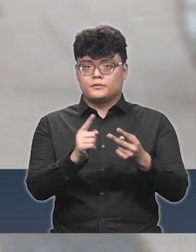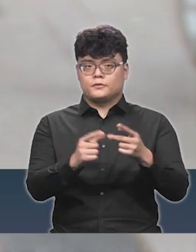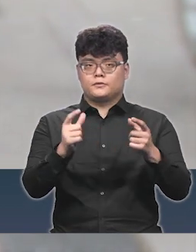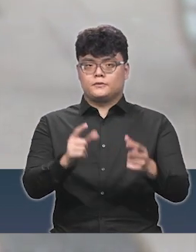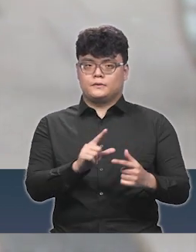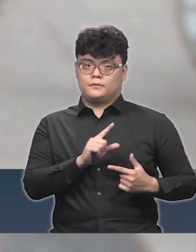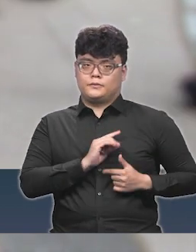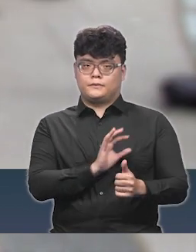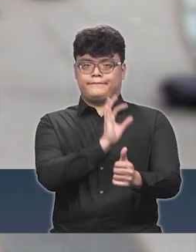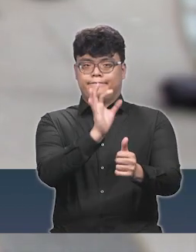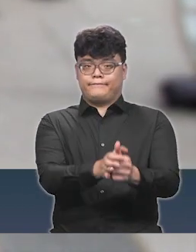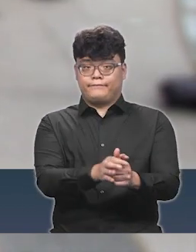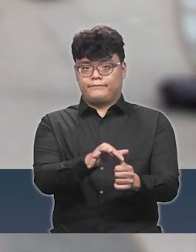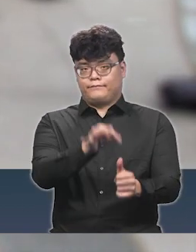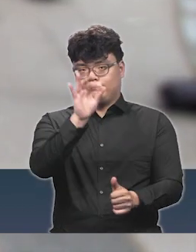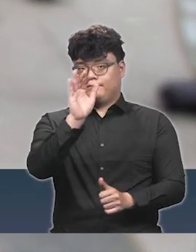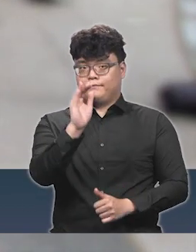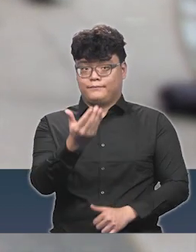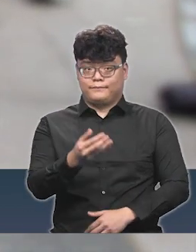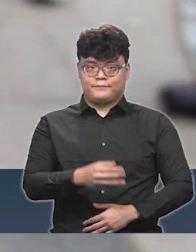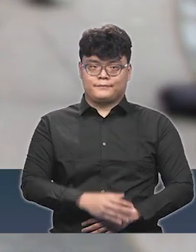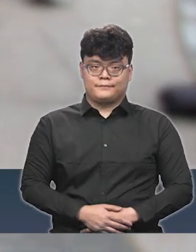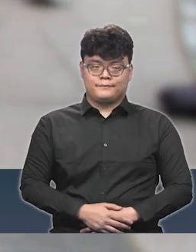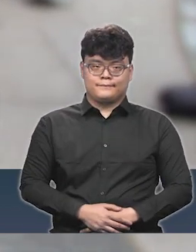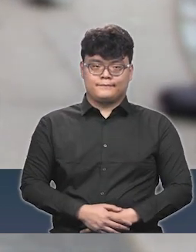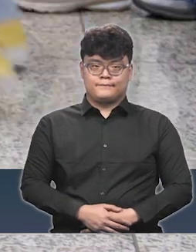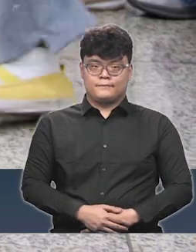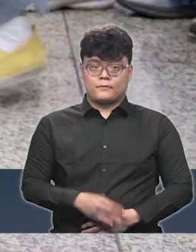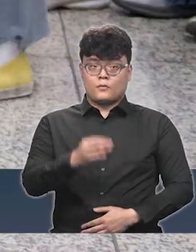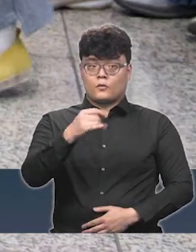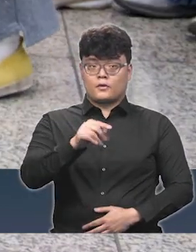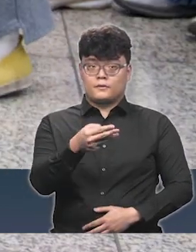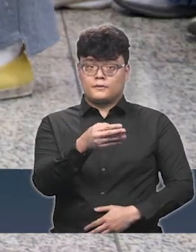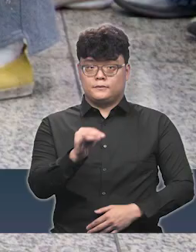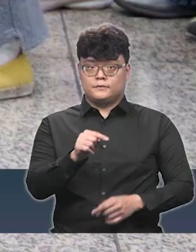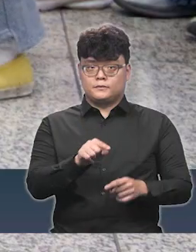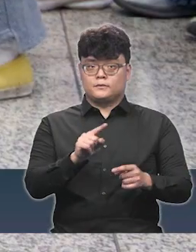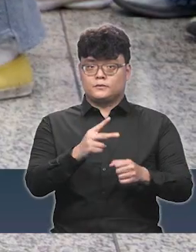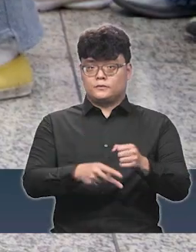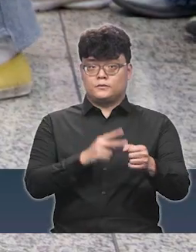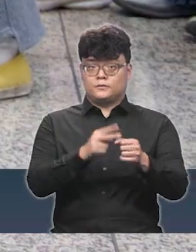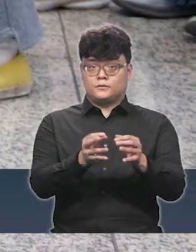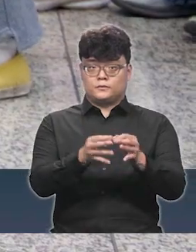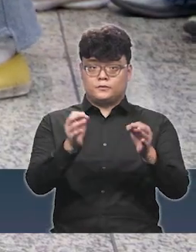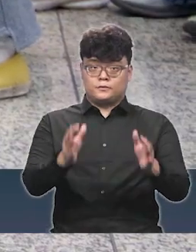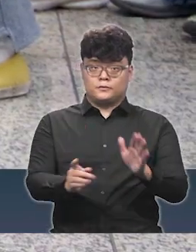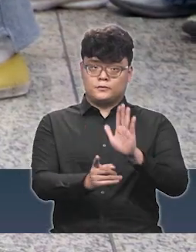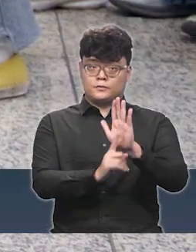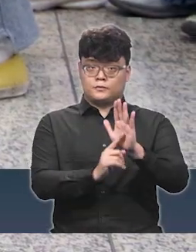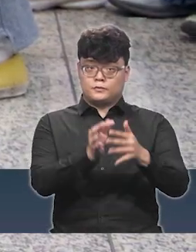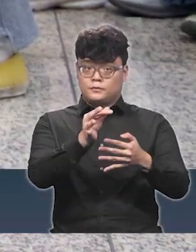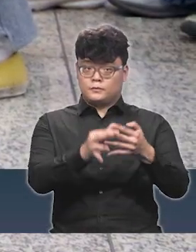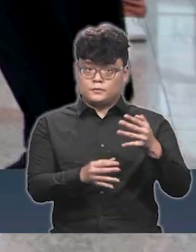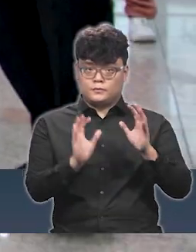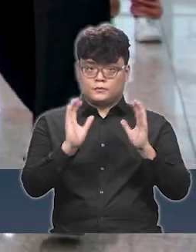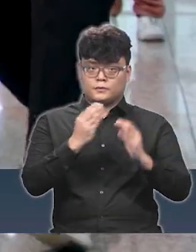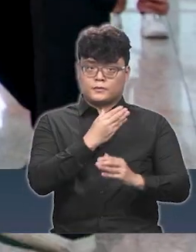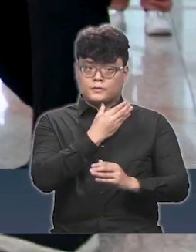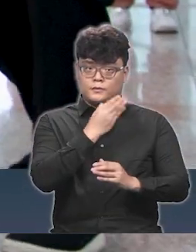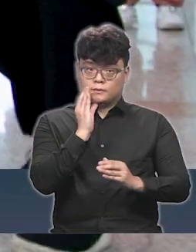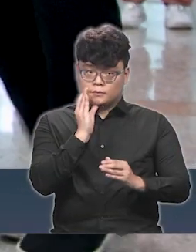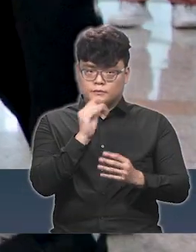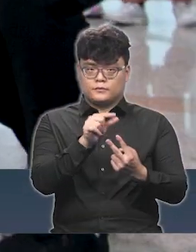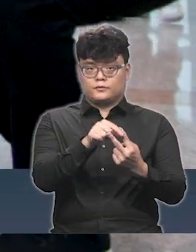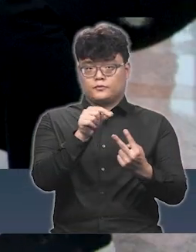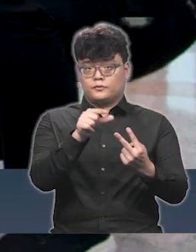원리를 동대문구 명예 홍보대사로 선정했습니다 원리는 2년 동안 홍보 콘텐츠나 어린이 노인 대상